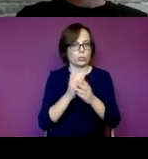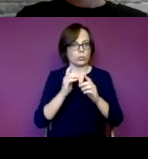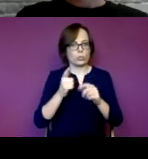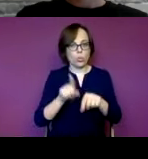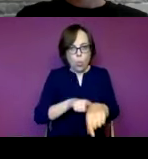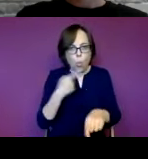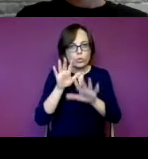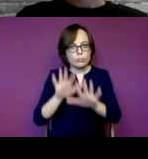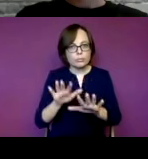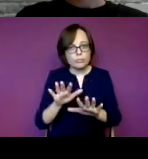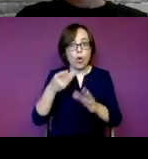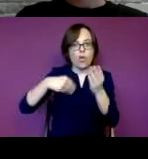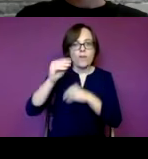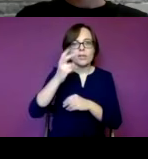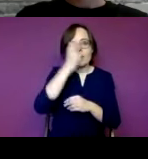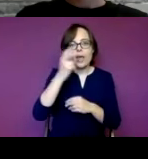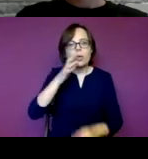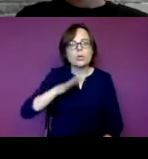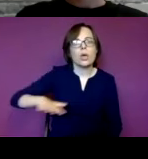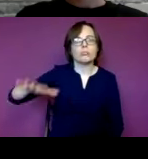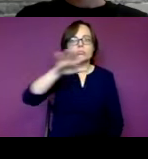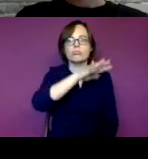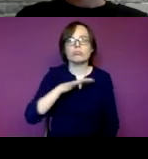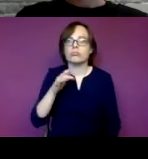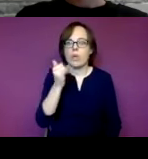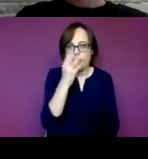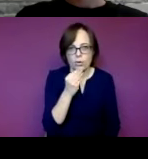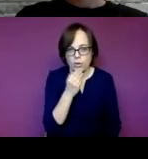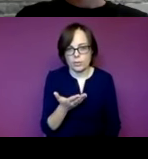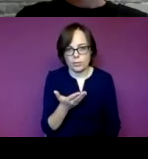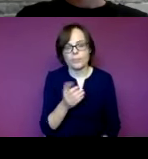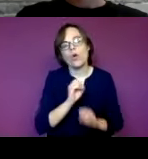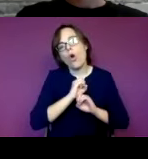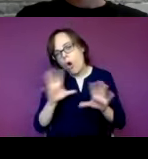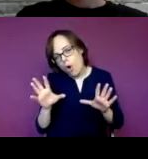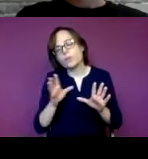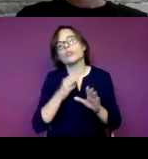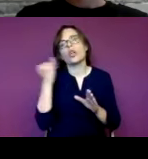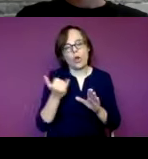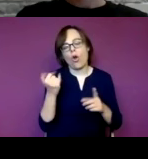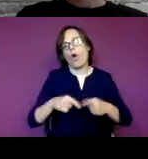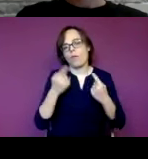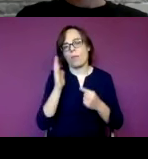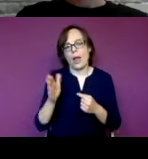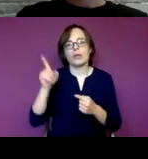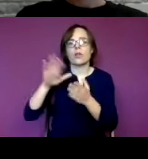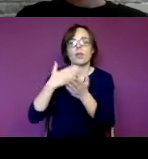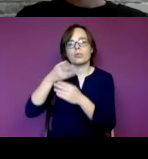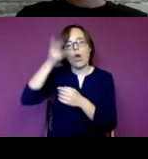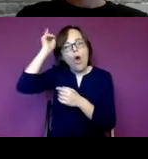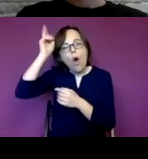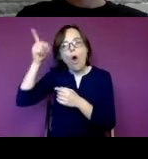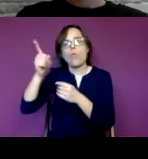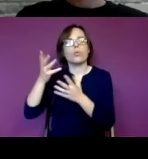Tak, oczywiście to będzie i wzbudza konflikty, są te nieszczęsne konflikty o to, że kołódce głośno pieje, czy tutaj akurat